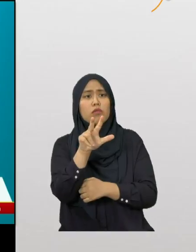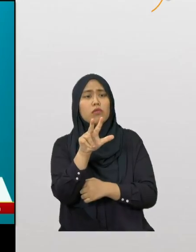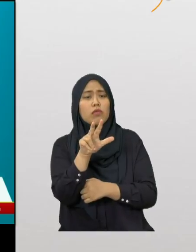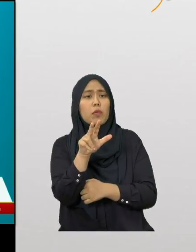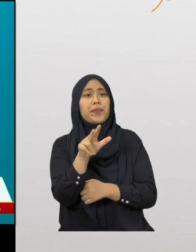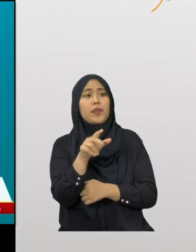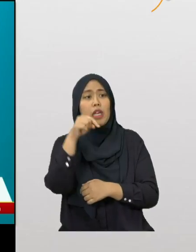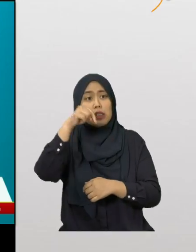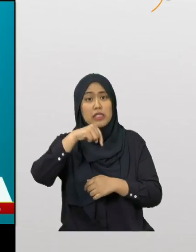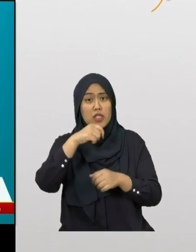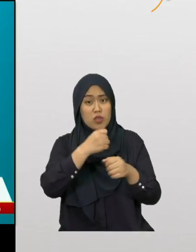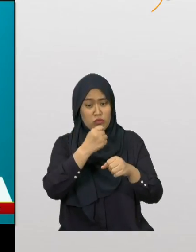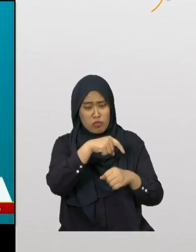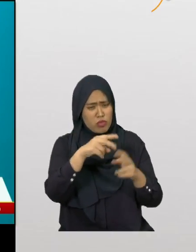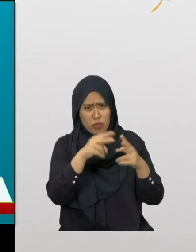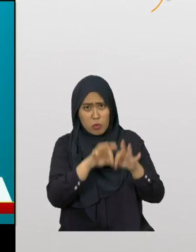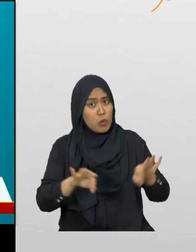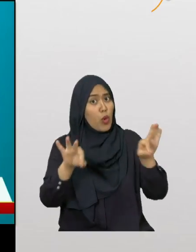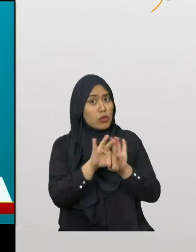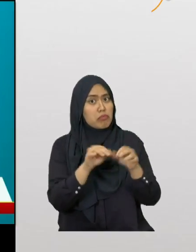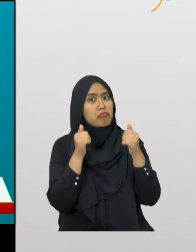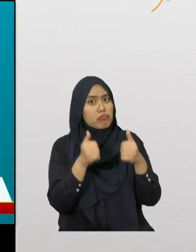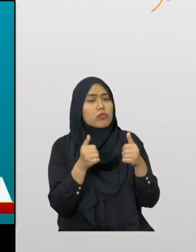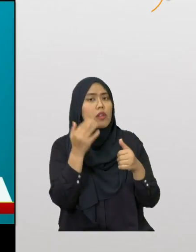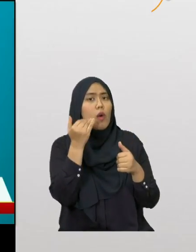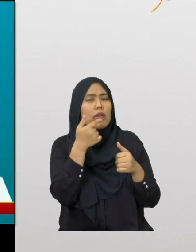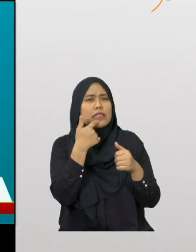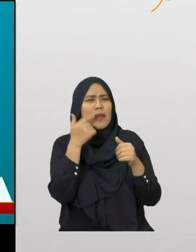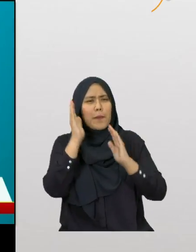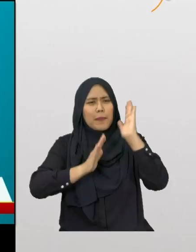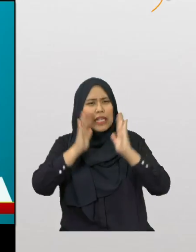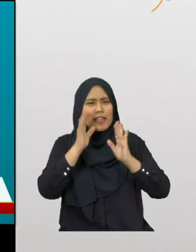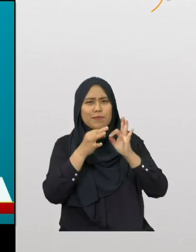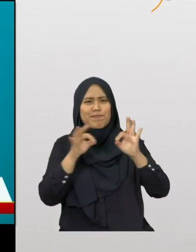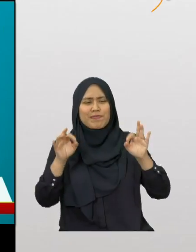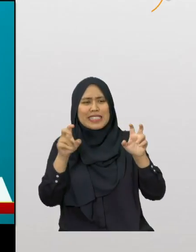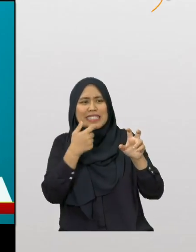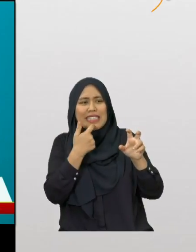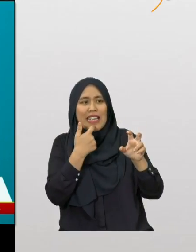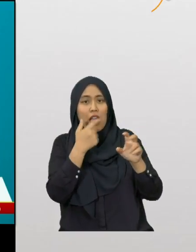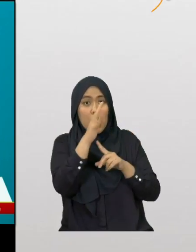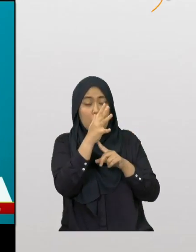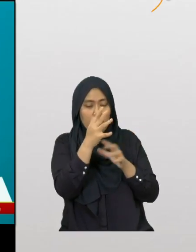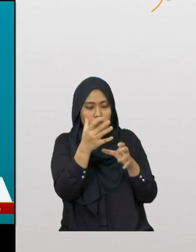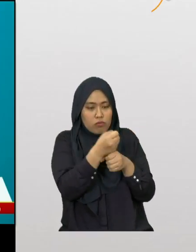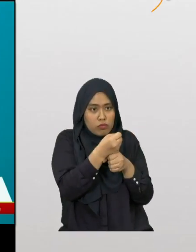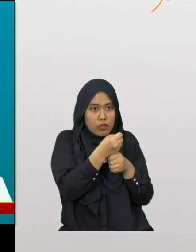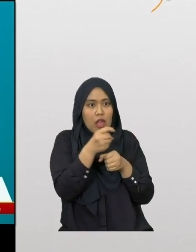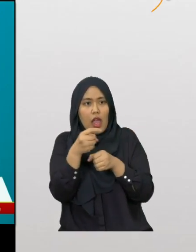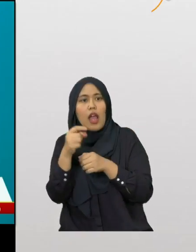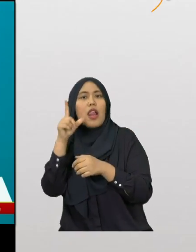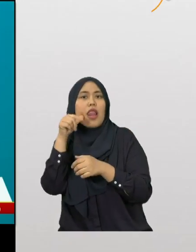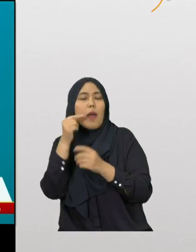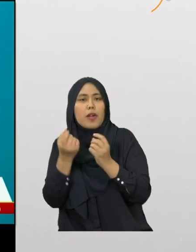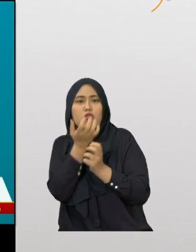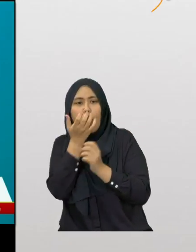Kerjasama ini sangat baik, seperti yang digambarkan peribahasa Melayu, seikat bak sirih, serumpun